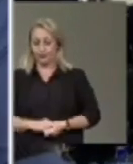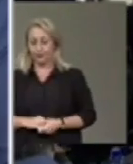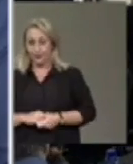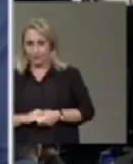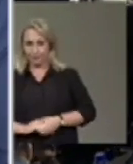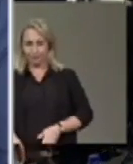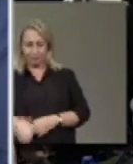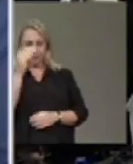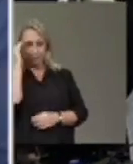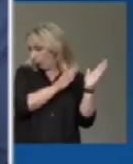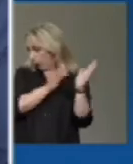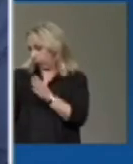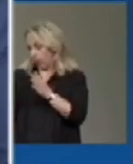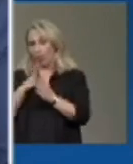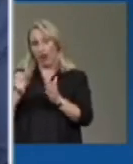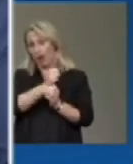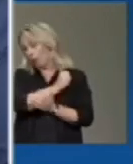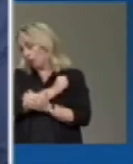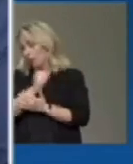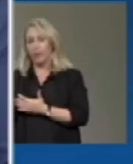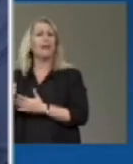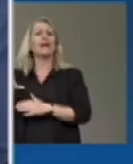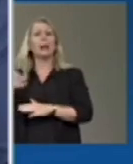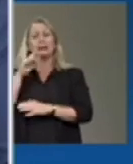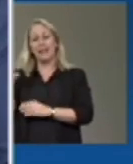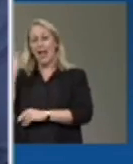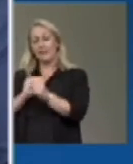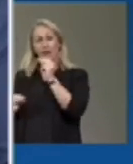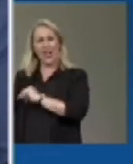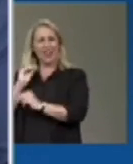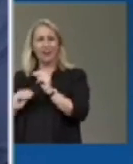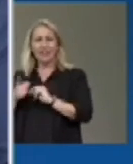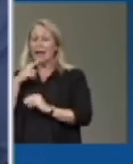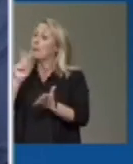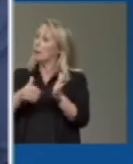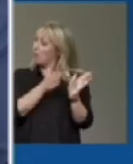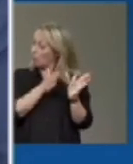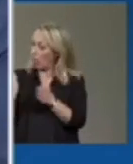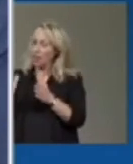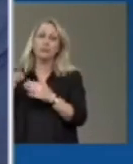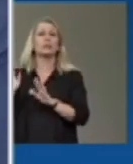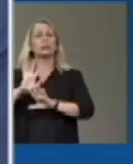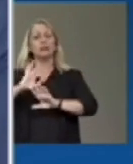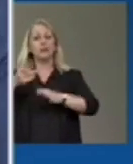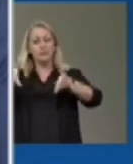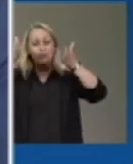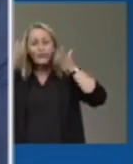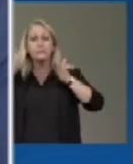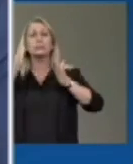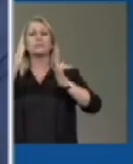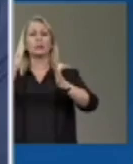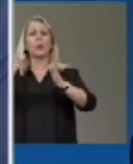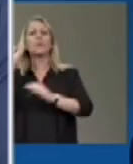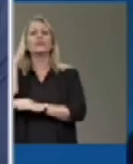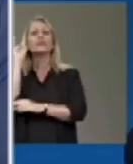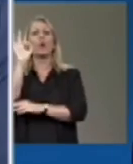όχι μόνο για τους εκπαιδευτικούς όταν λοιπόν μία γκαρσονιέρα σε οποιοδήποτε σημείο της χώρας μας νοικιάζεται περισσότερο από